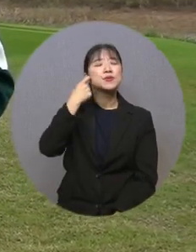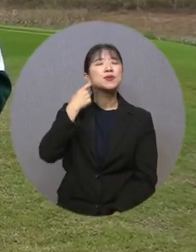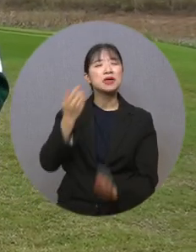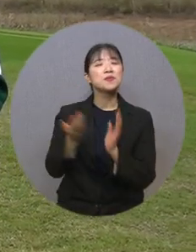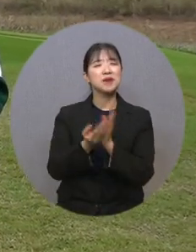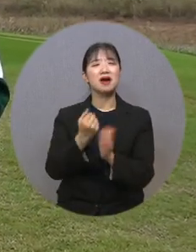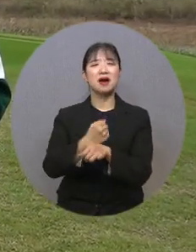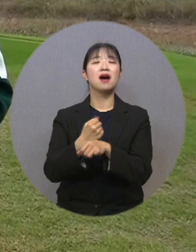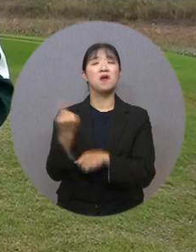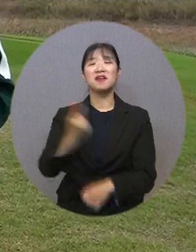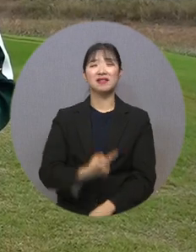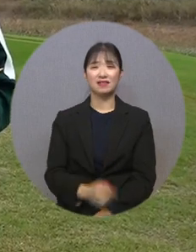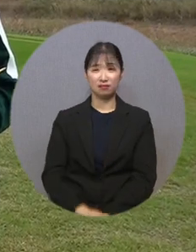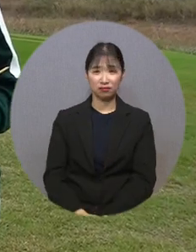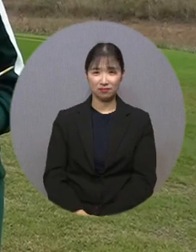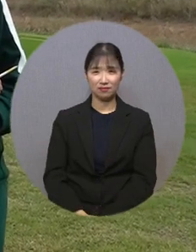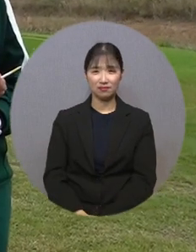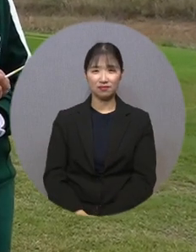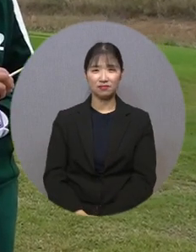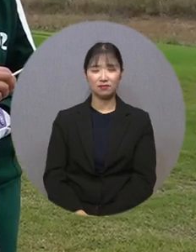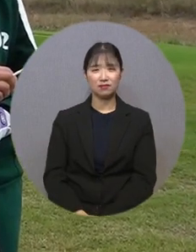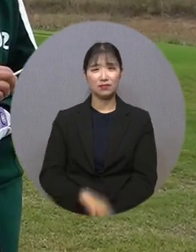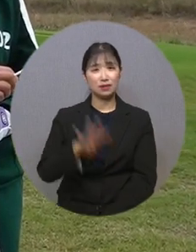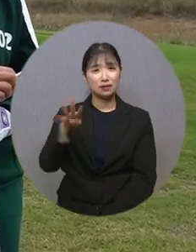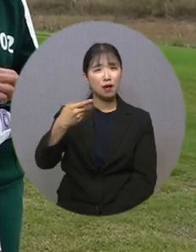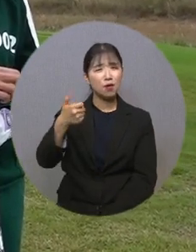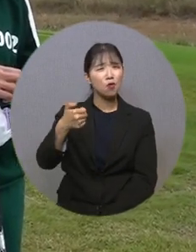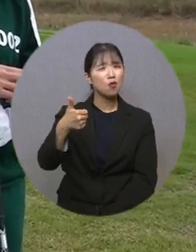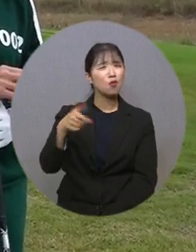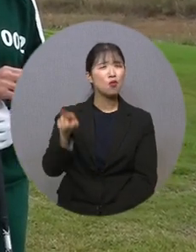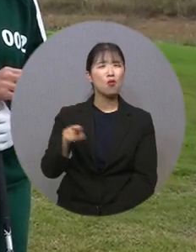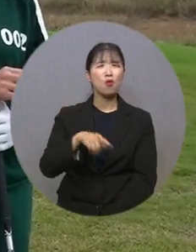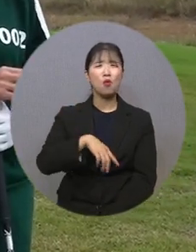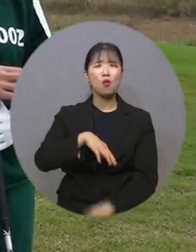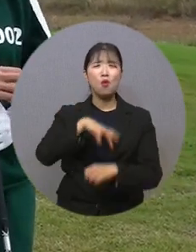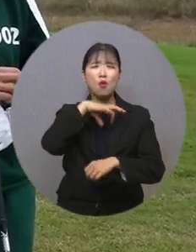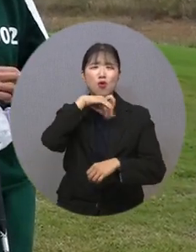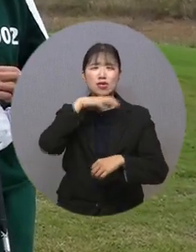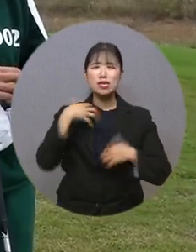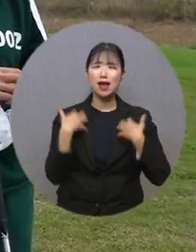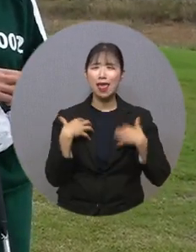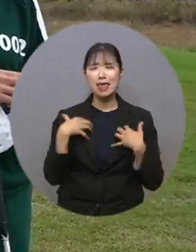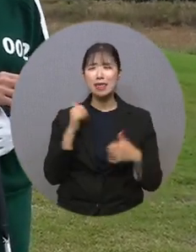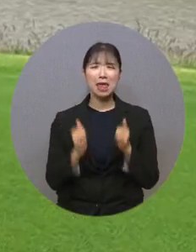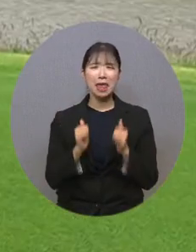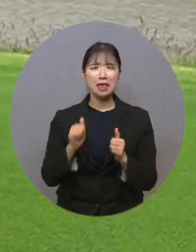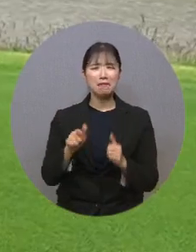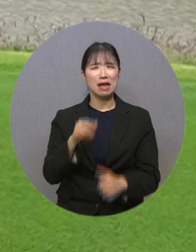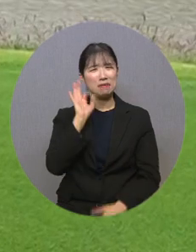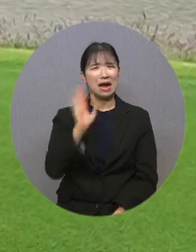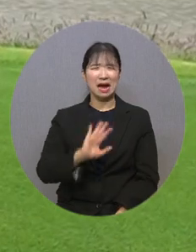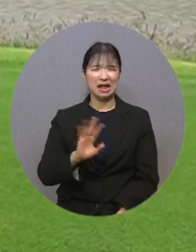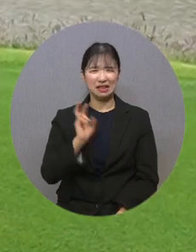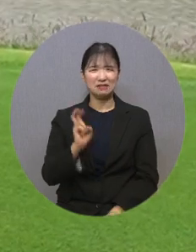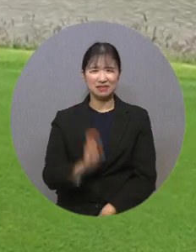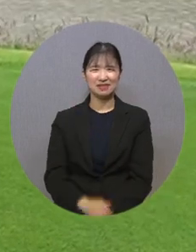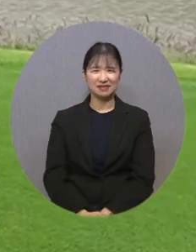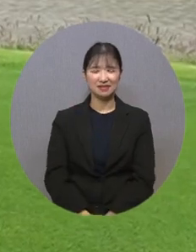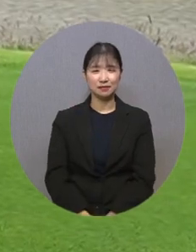여기 감 잡으러 왔다고요? 감 잡으러 왔어요. 455번 이제. 오징어 게임은 정말 안 뛰어봤네 이제. 지금 샷은 많이.